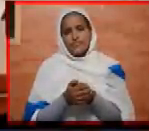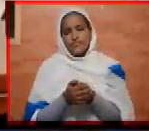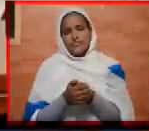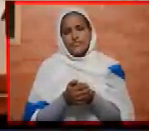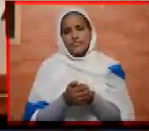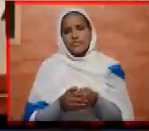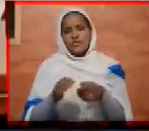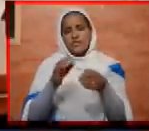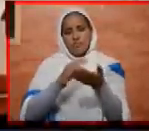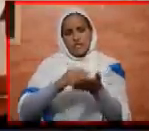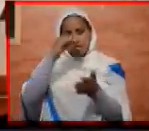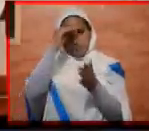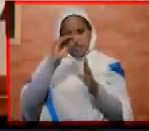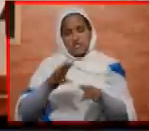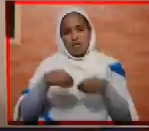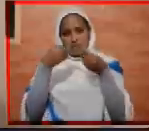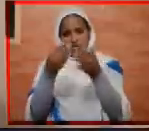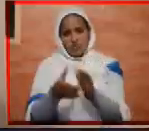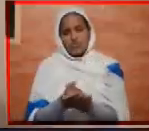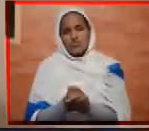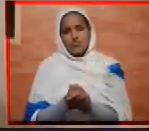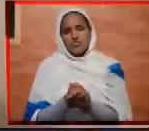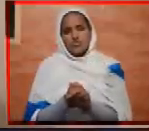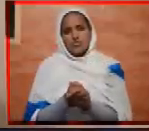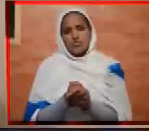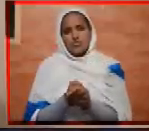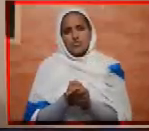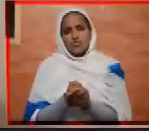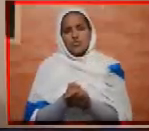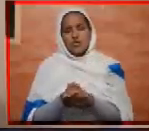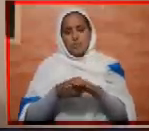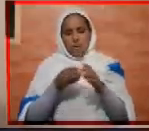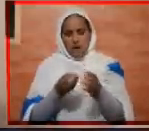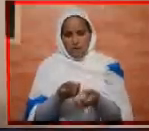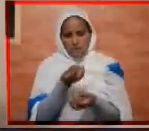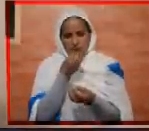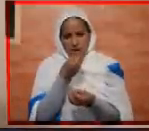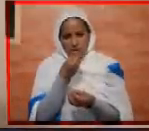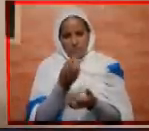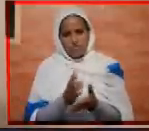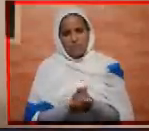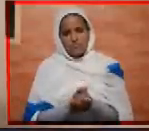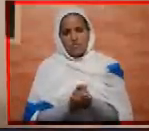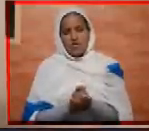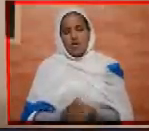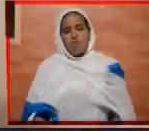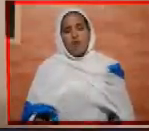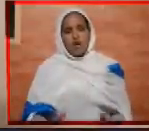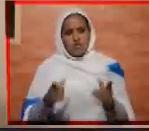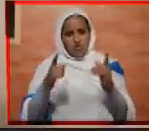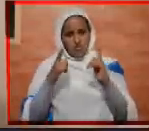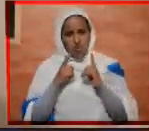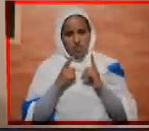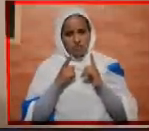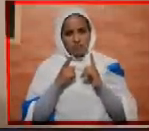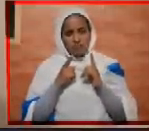በእንተስማ ላይ ማርያም ብሎ እንኳን ከክርስቲያኑ ከመስሊሙ የእመቤታችን ስም ጠርቶ